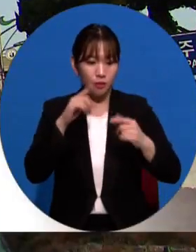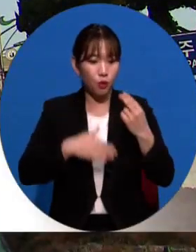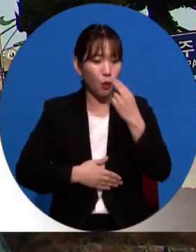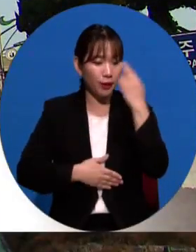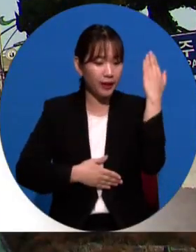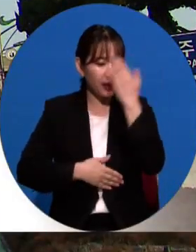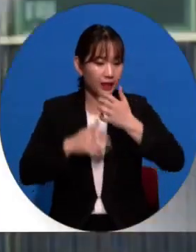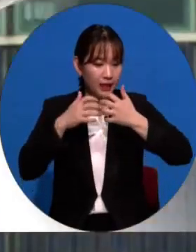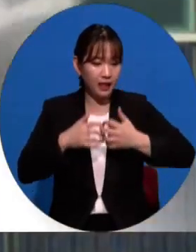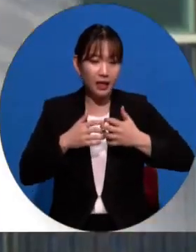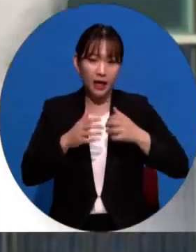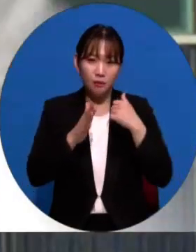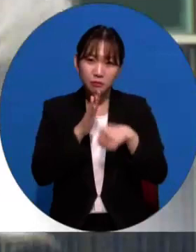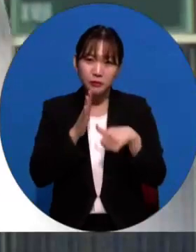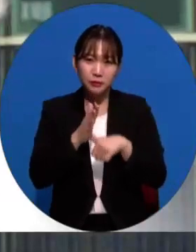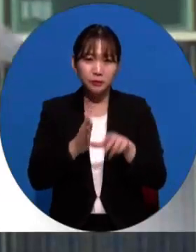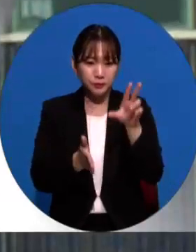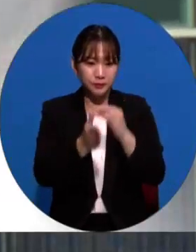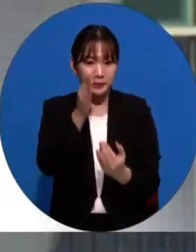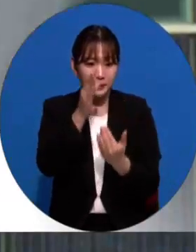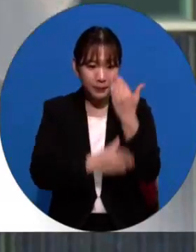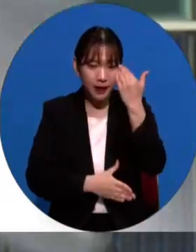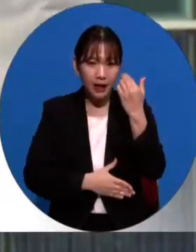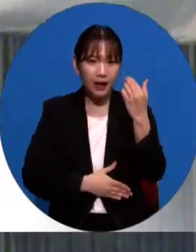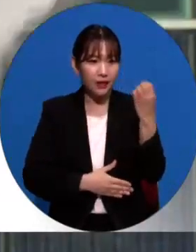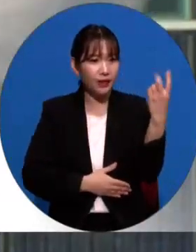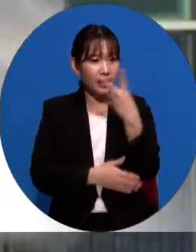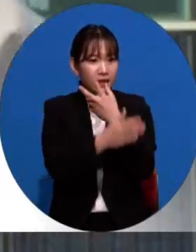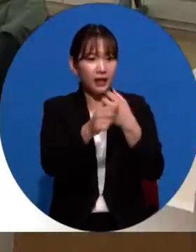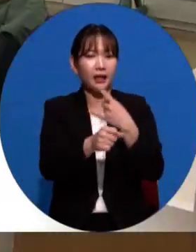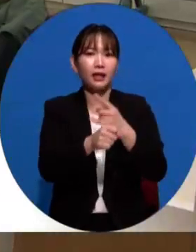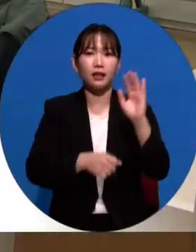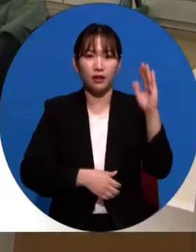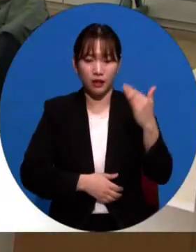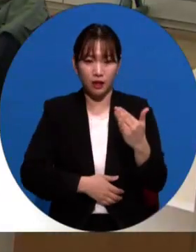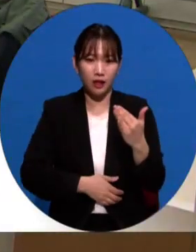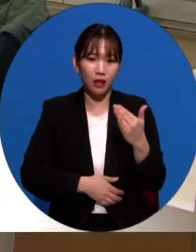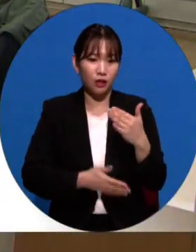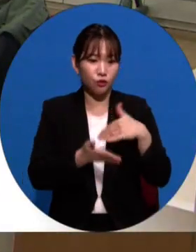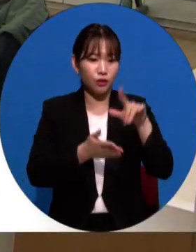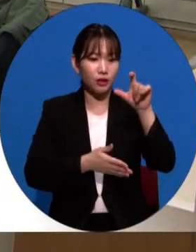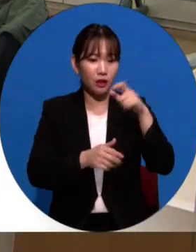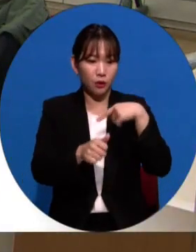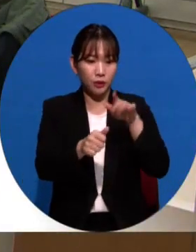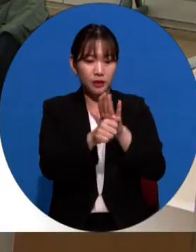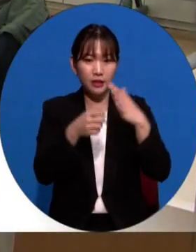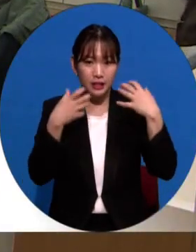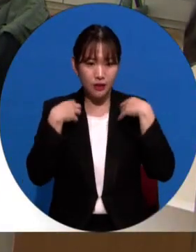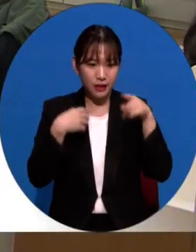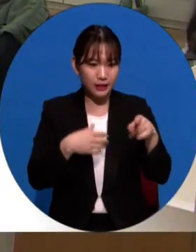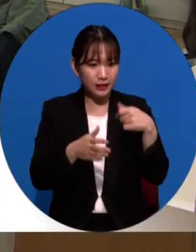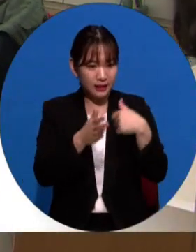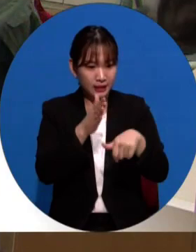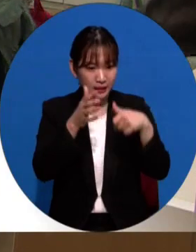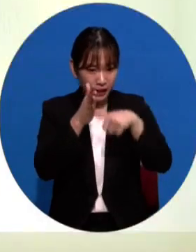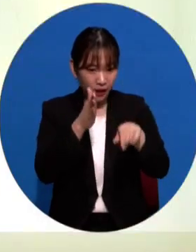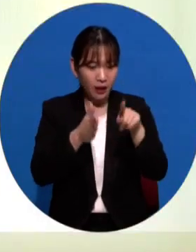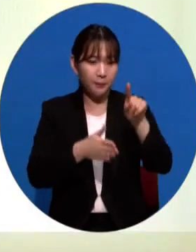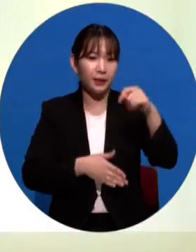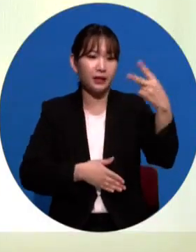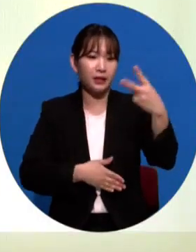공기청정기 제품의 문제가 발생해 재계약을 해야 해 15개 교육지원청에 해당 제품